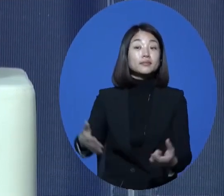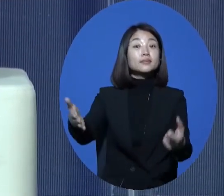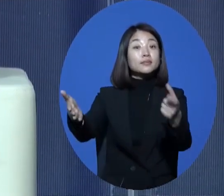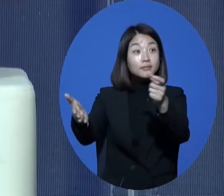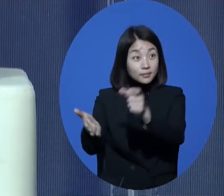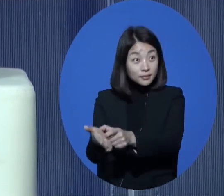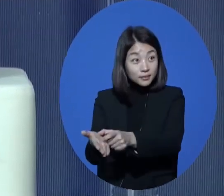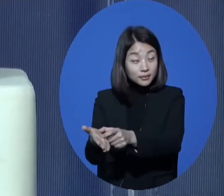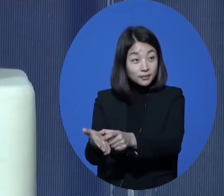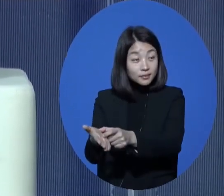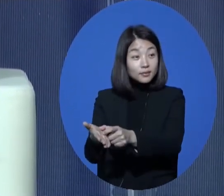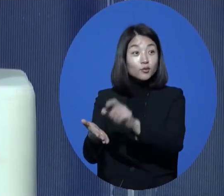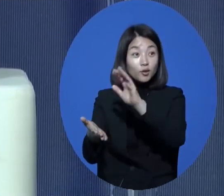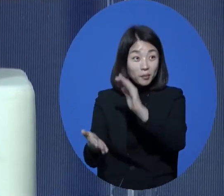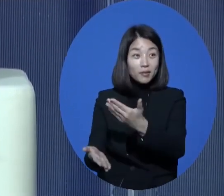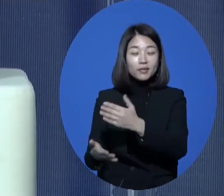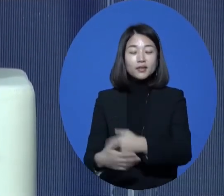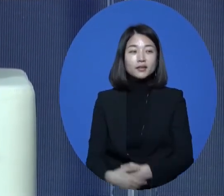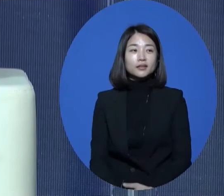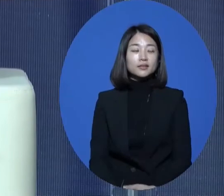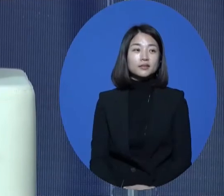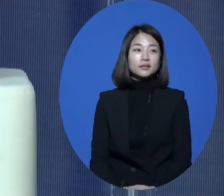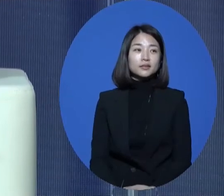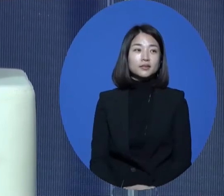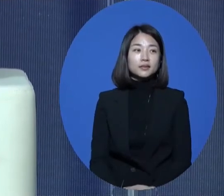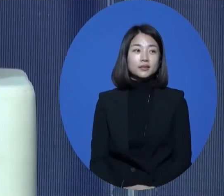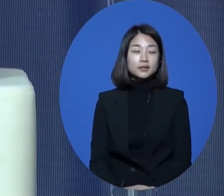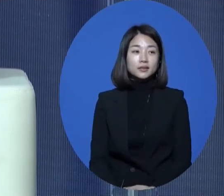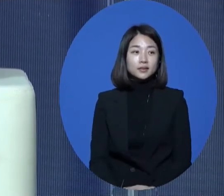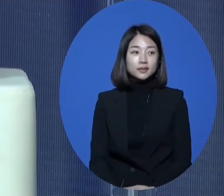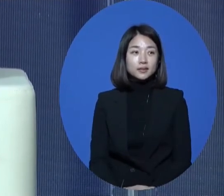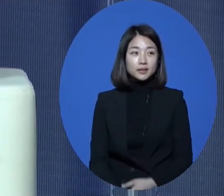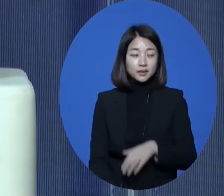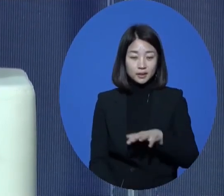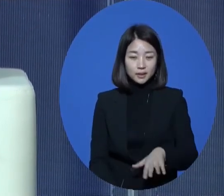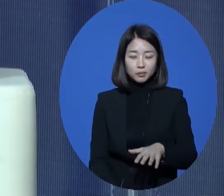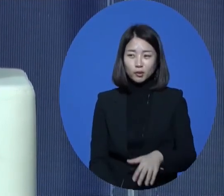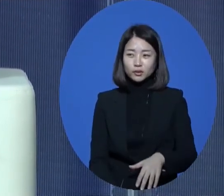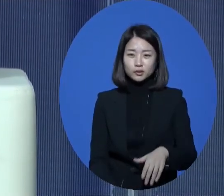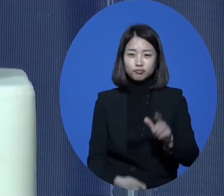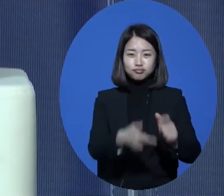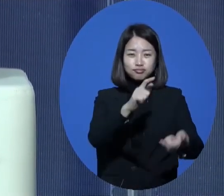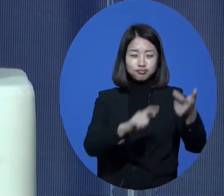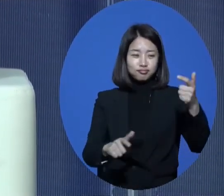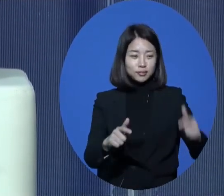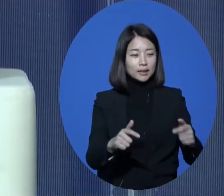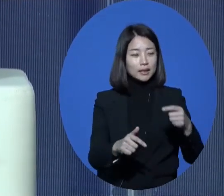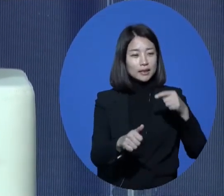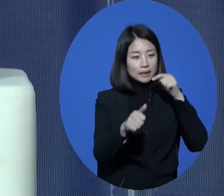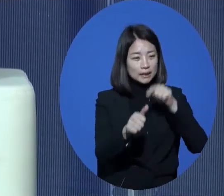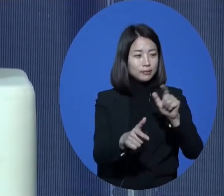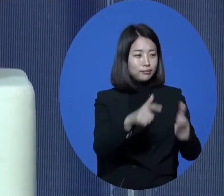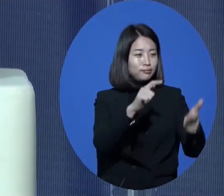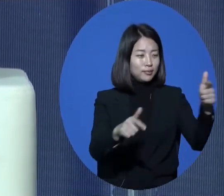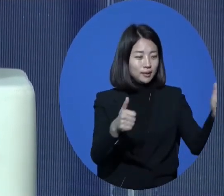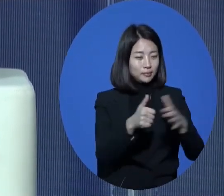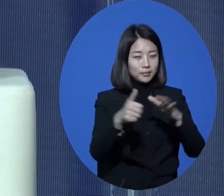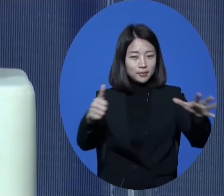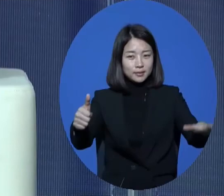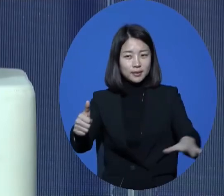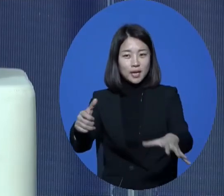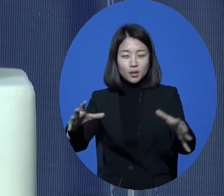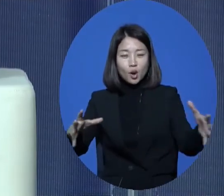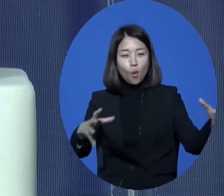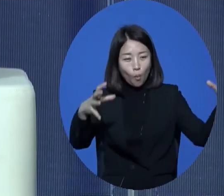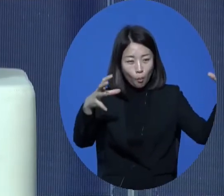하면 그러면 우리가 생각했던 것보다 현재 지침으로 흩어져 있는 내용들이 빠르게 정리되고 그 안에 담길 수